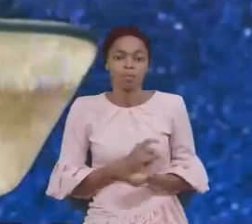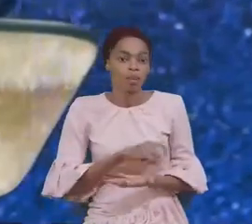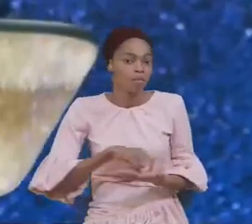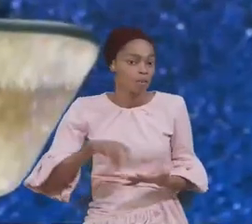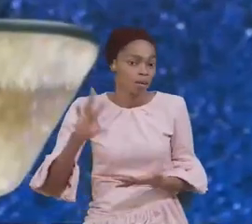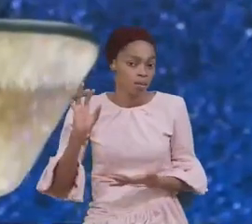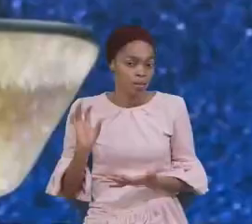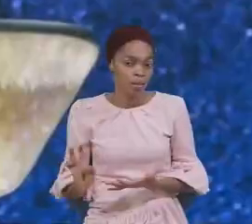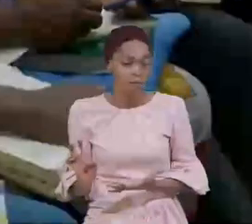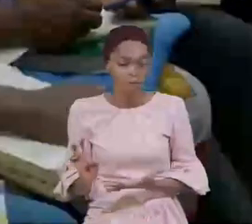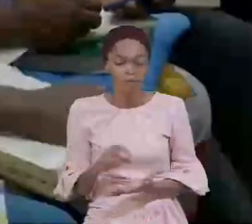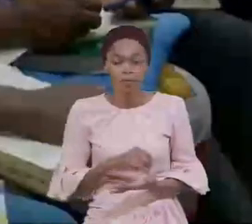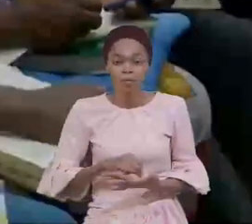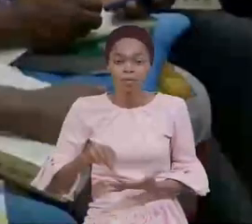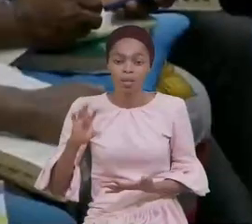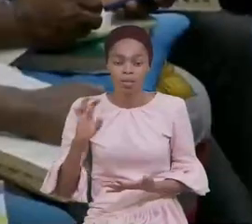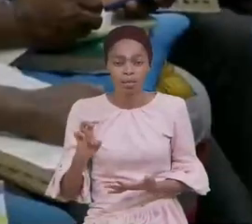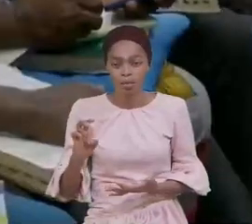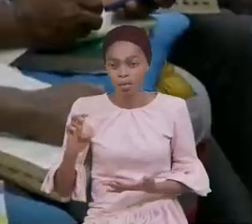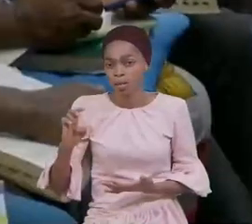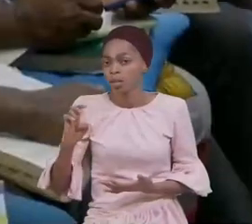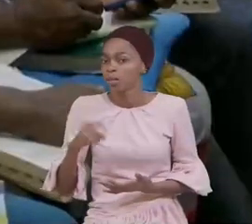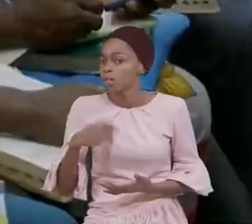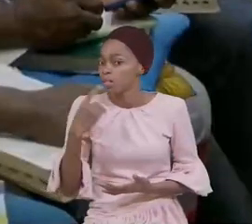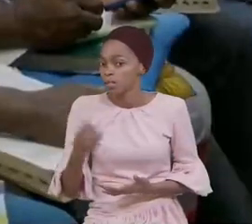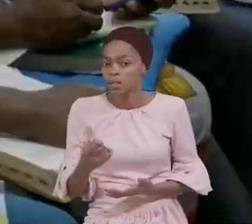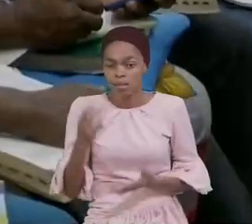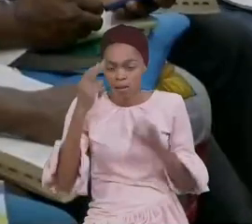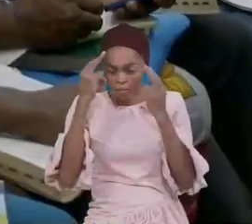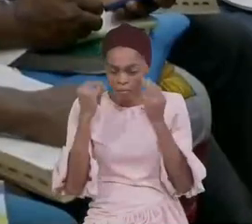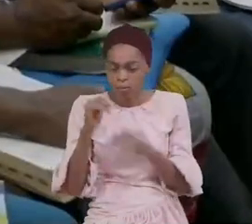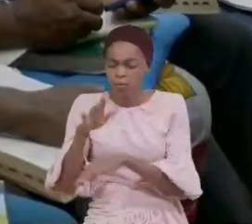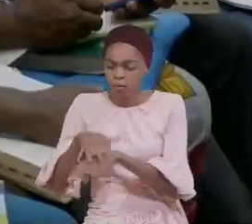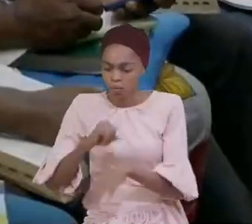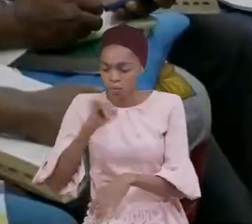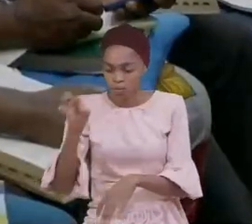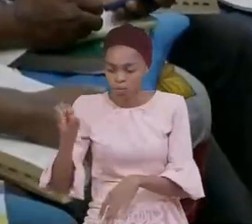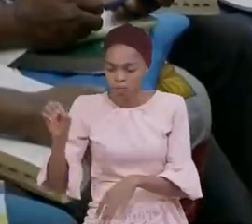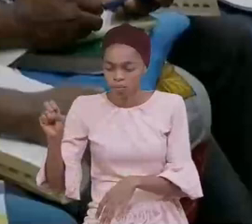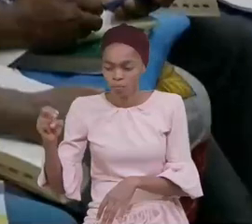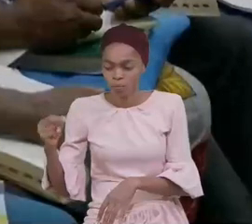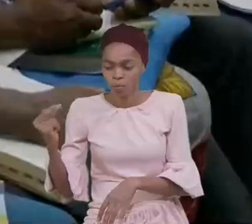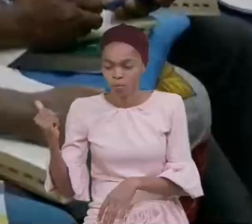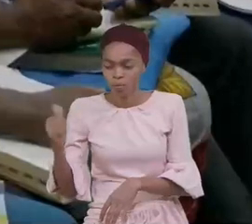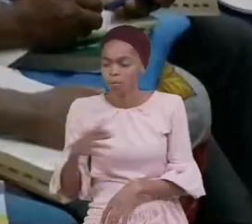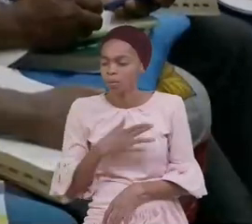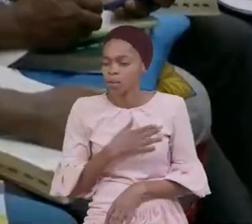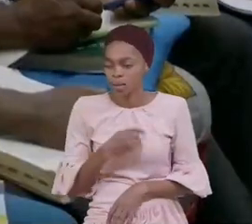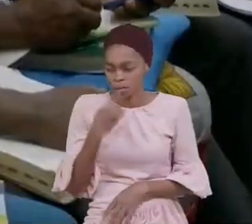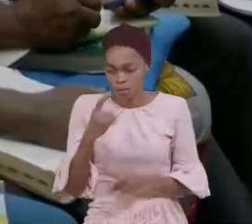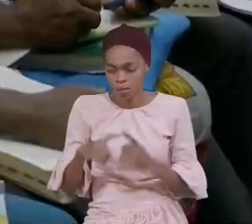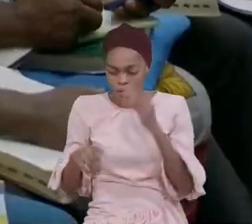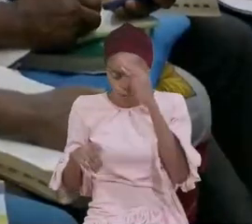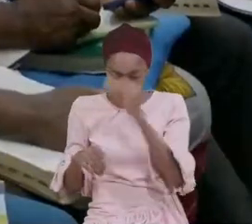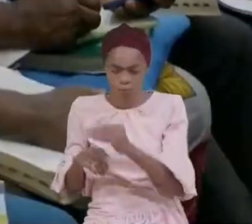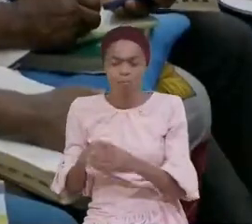t'abandonnera point. Et le verset 7 dit, Moïse appela Josué et lui dit, en présence